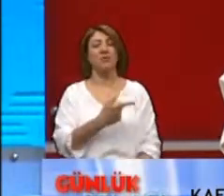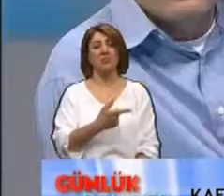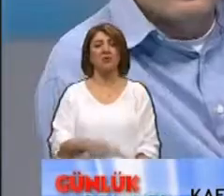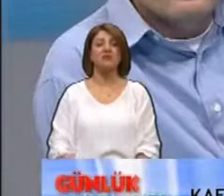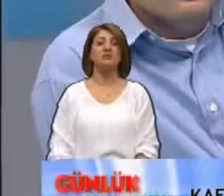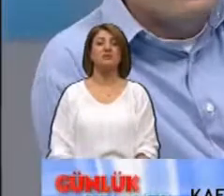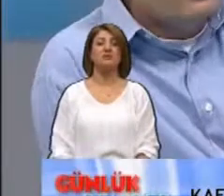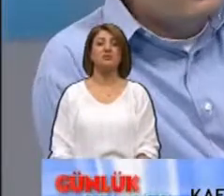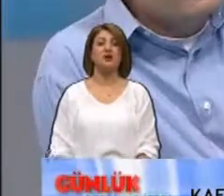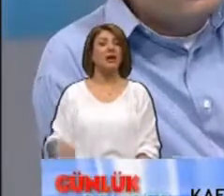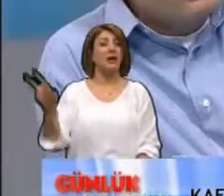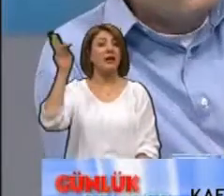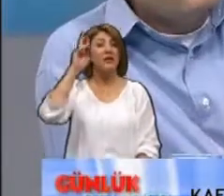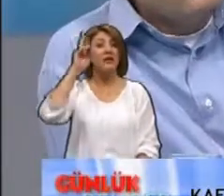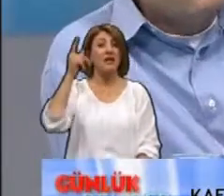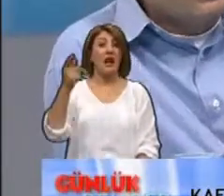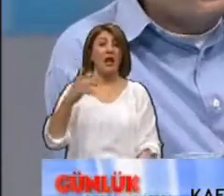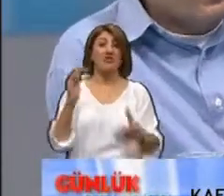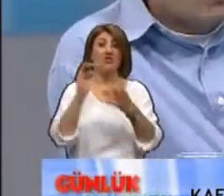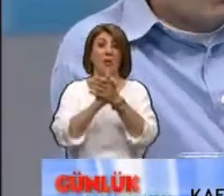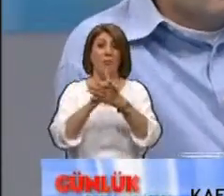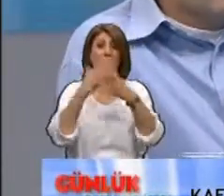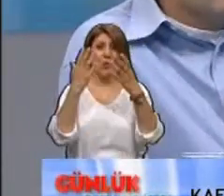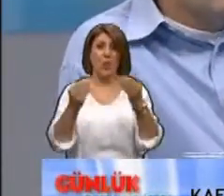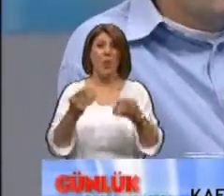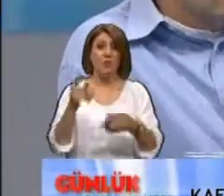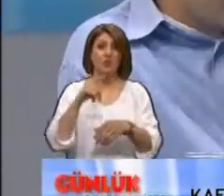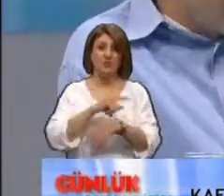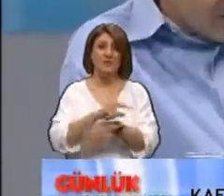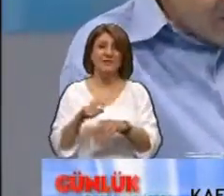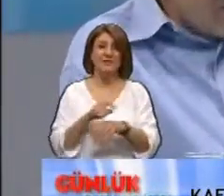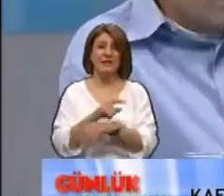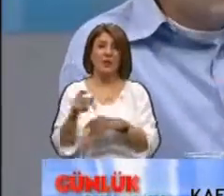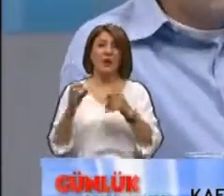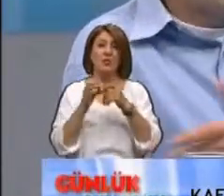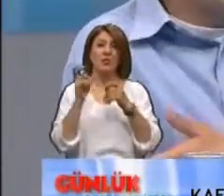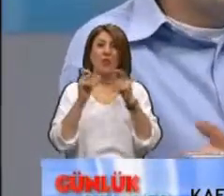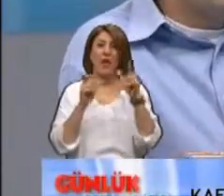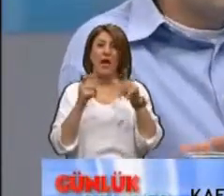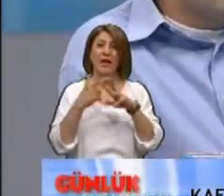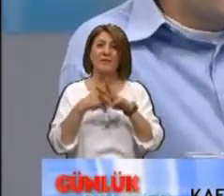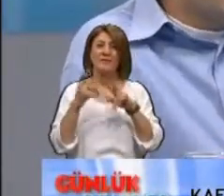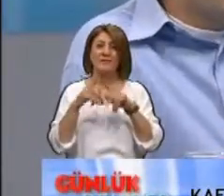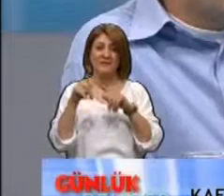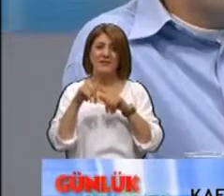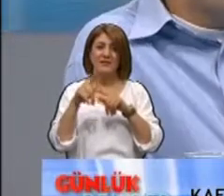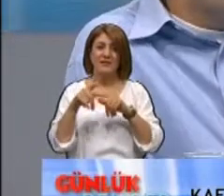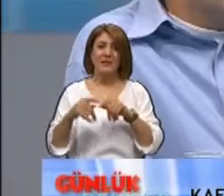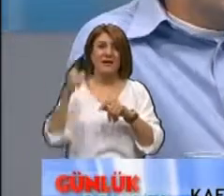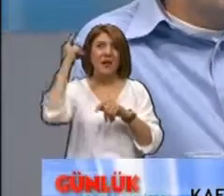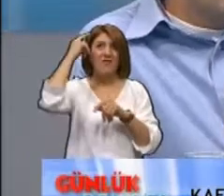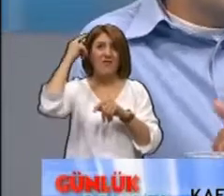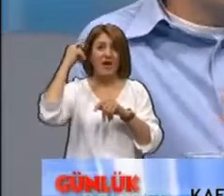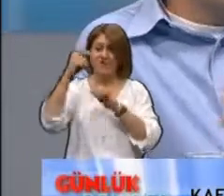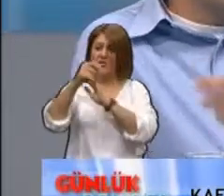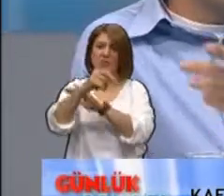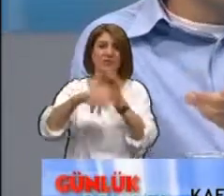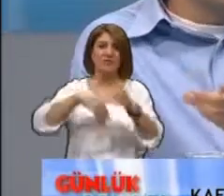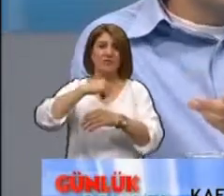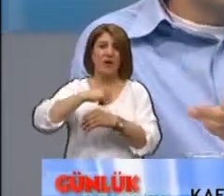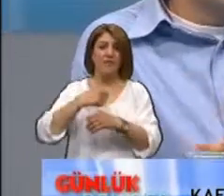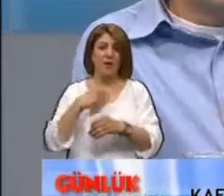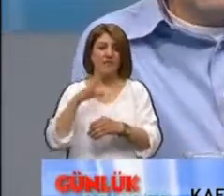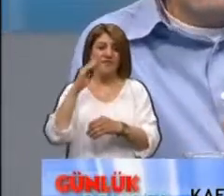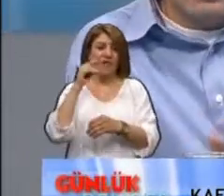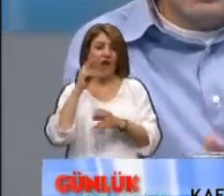Şeyde Galatasaray UEFA Kupası şampiyon olduğunda Bülent Korkmaz kafasında sargılarla kolu kırık maça devam etmişti. Bir Fenerbahçe olarak